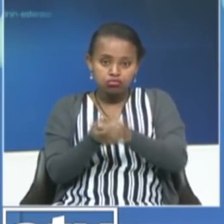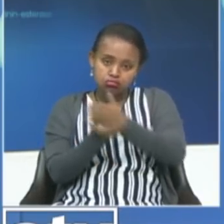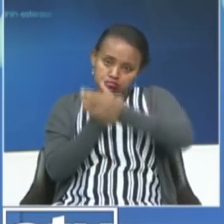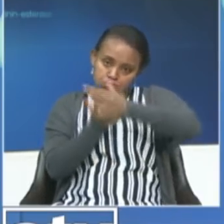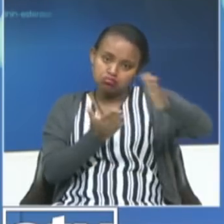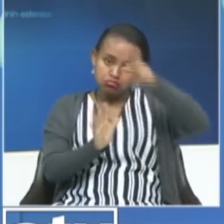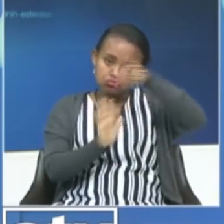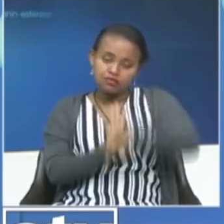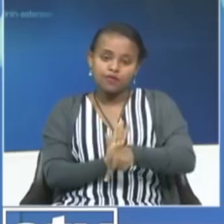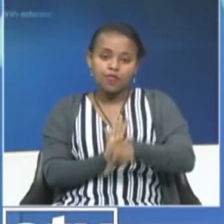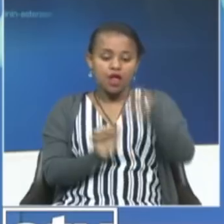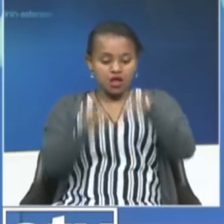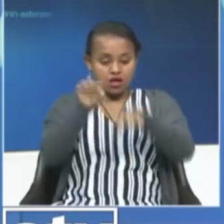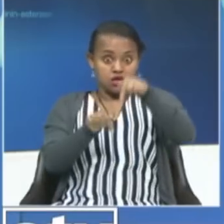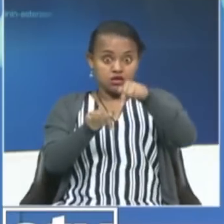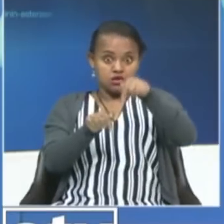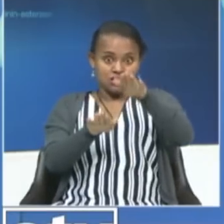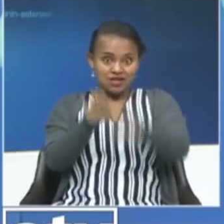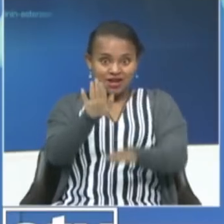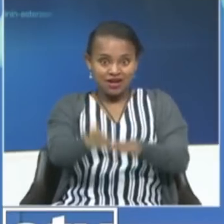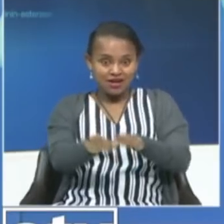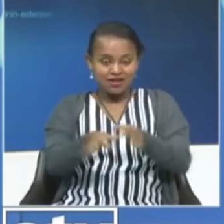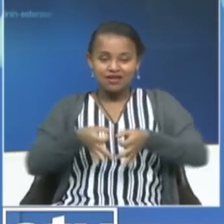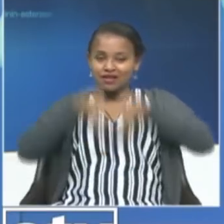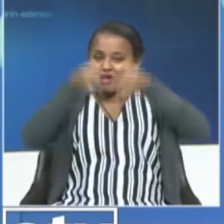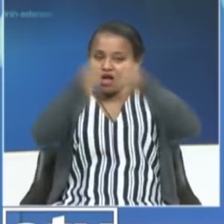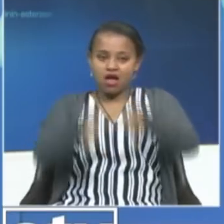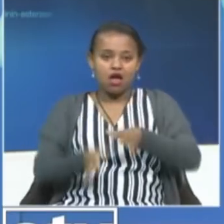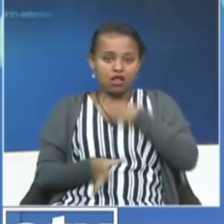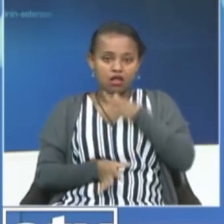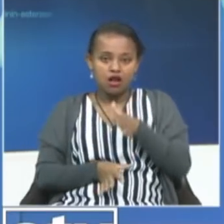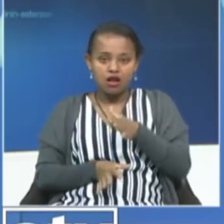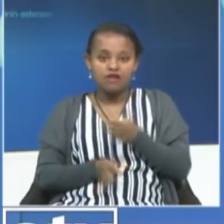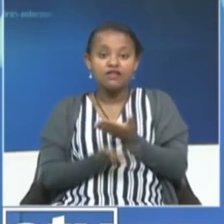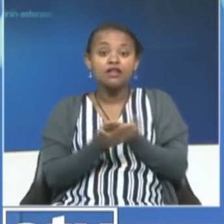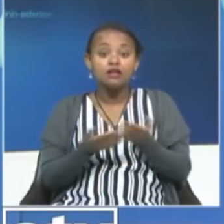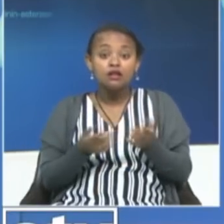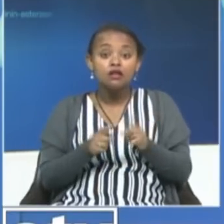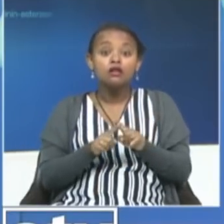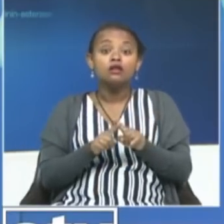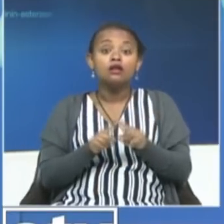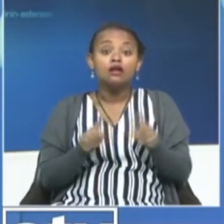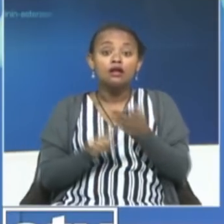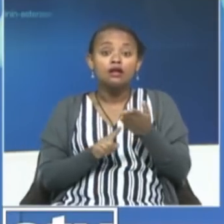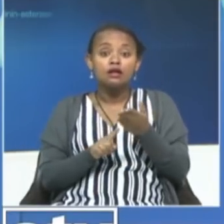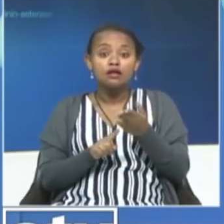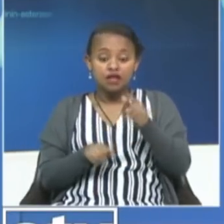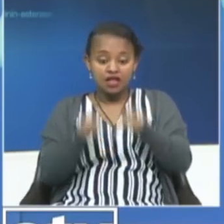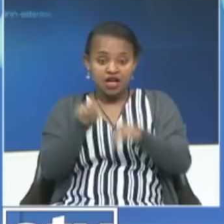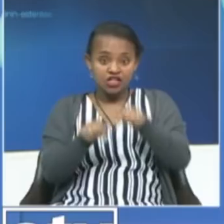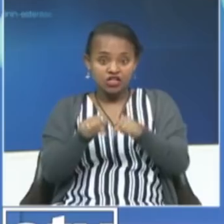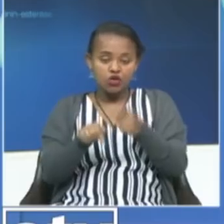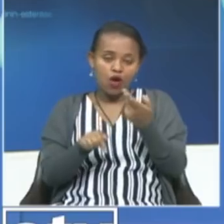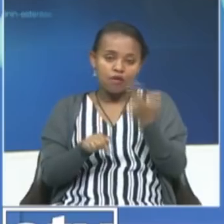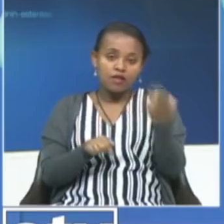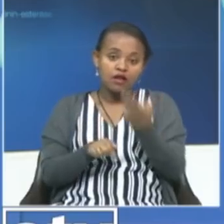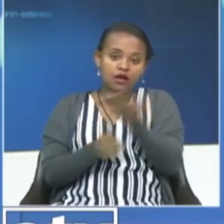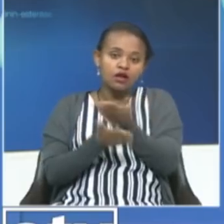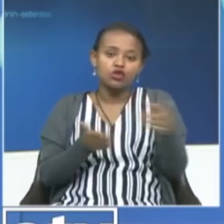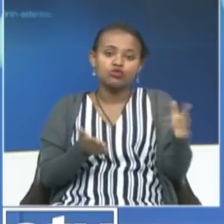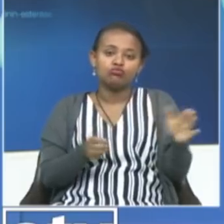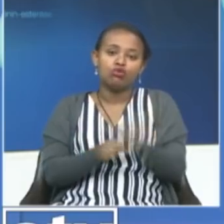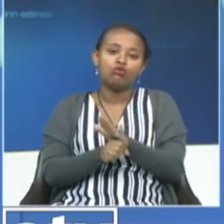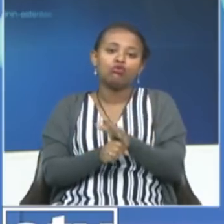ስለዚህ እግራችን ስለረገጠ በዛ አይተላለፍም። ነገር ግን እግራችንን ወይ የተጠቀምናቸው ነገር በሙሉ